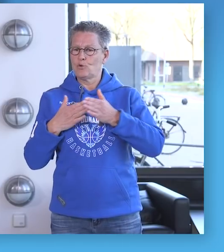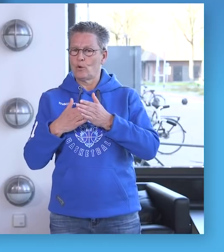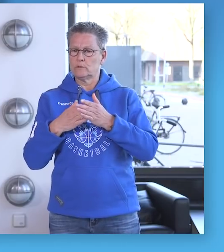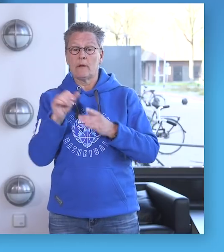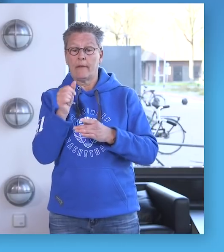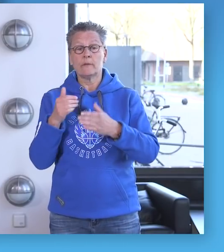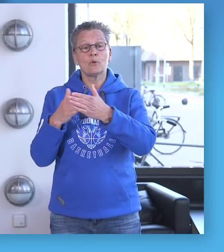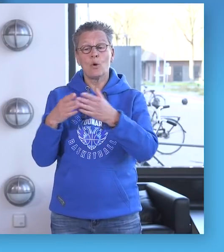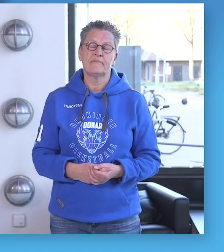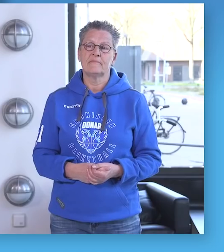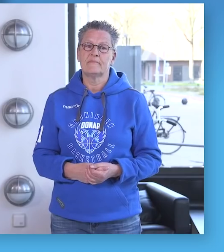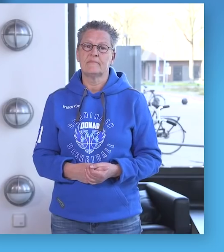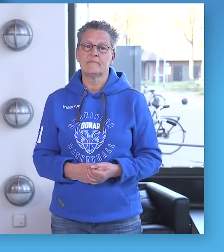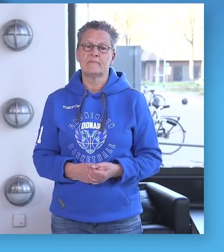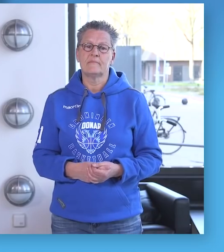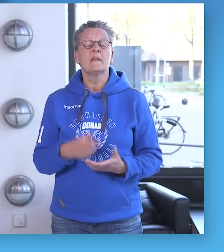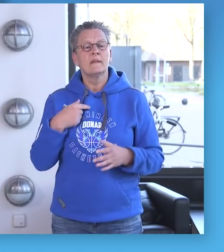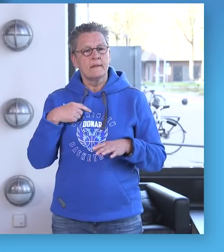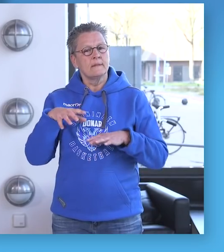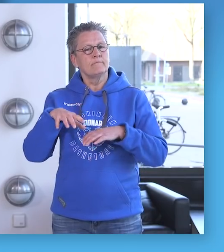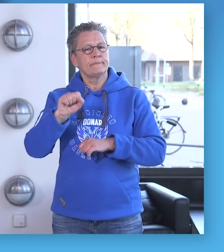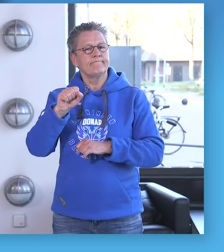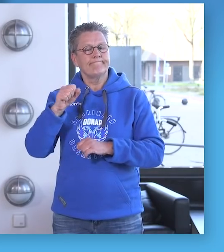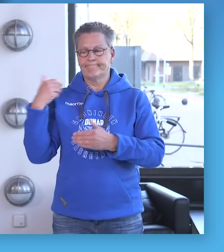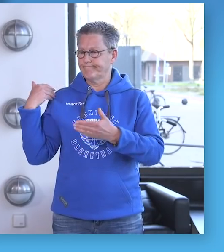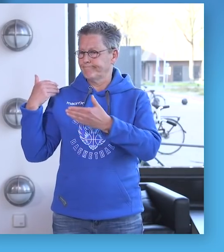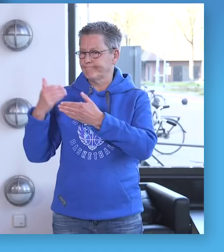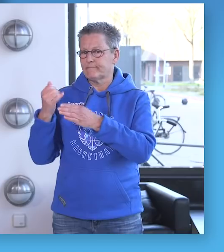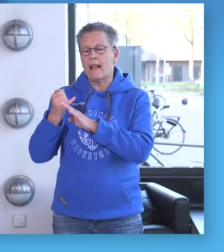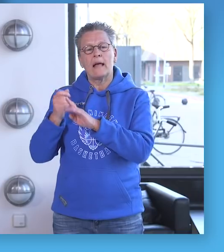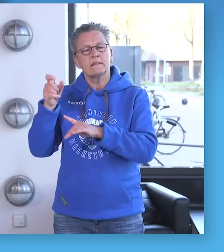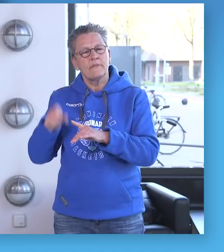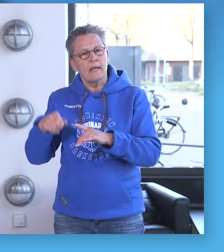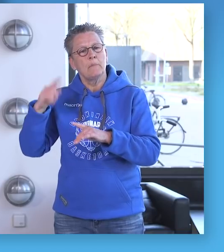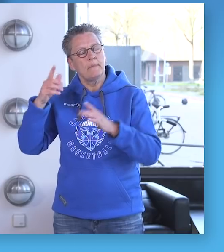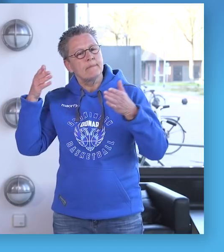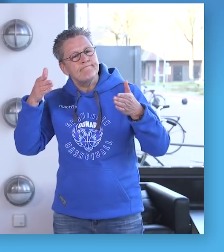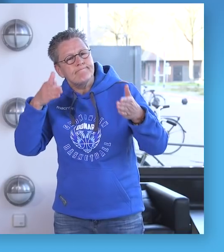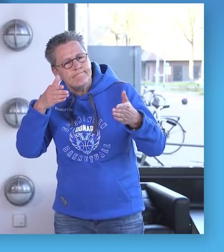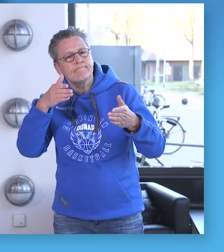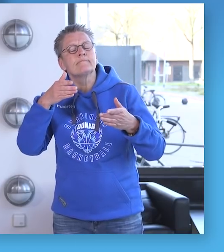coach te praten over basketbal. Maar ik merk ook dat ik eigenlijk de laatste week weer meer met basketbal bezig ben.